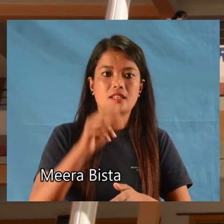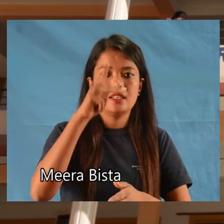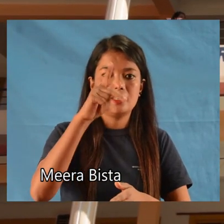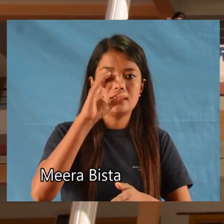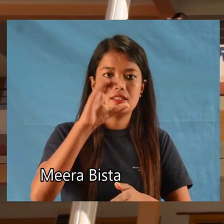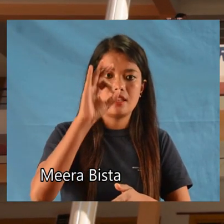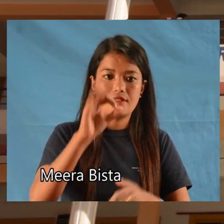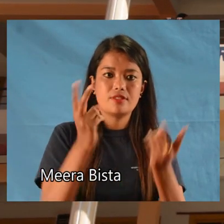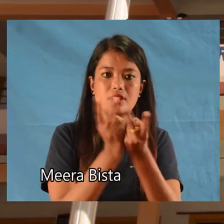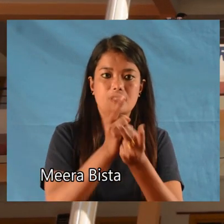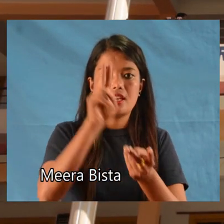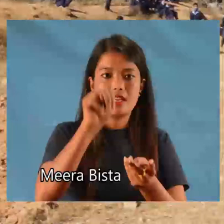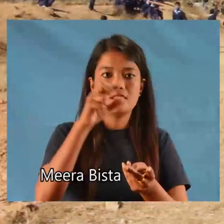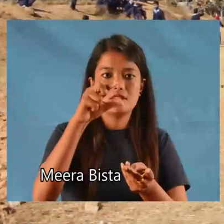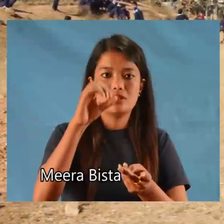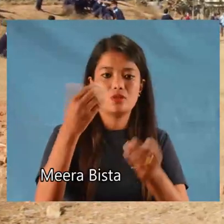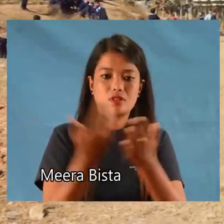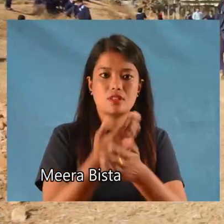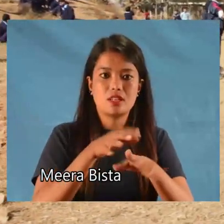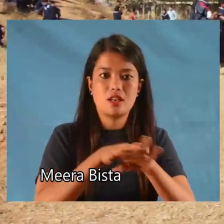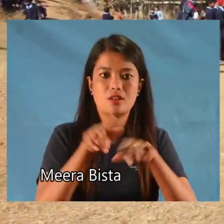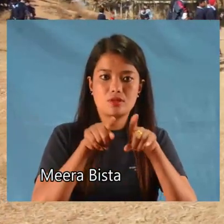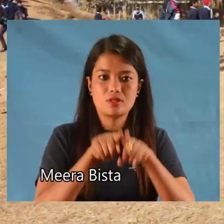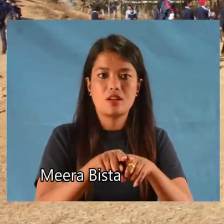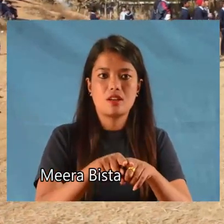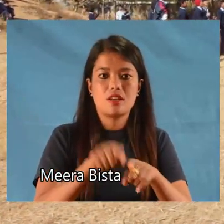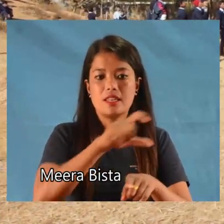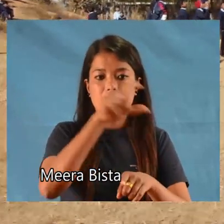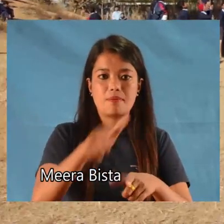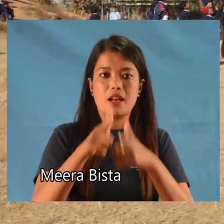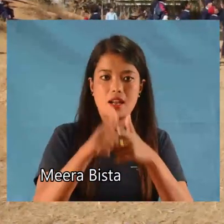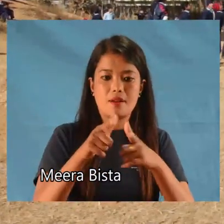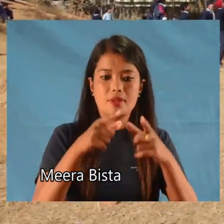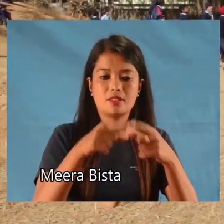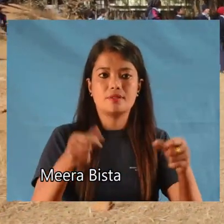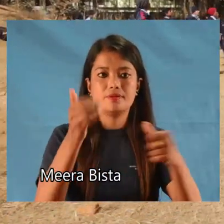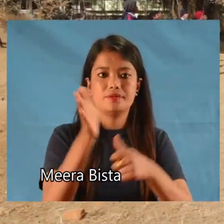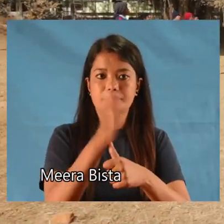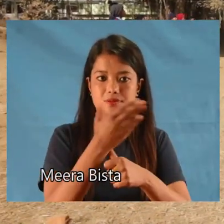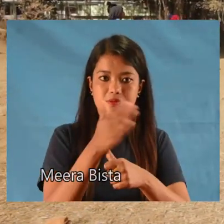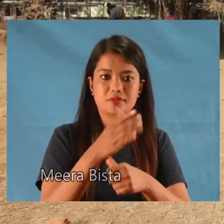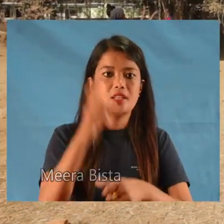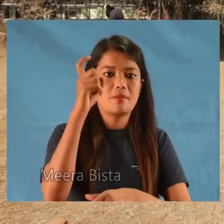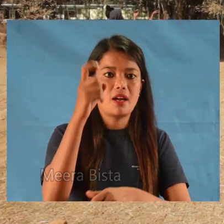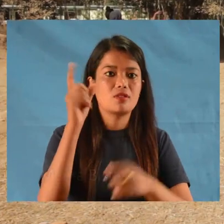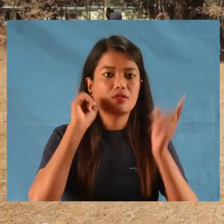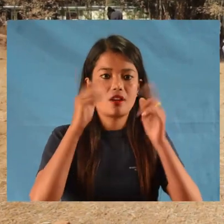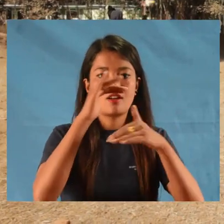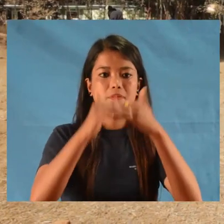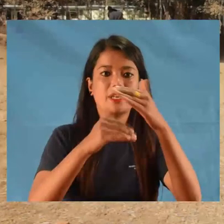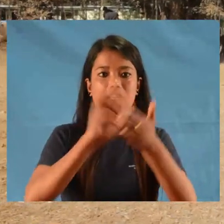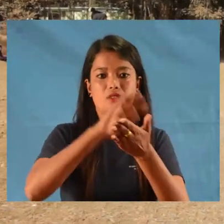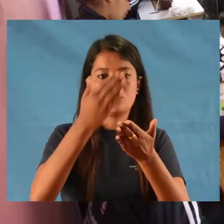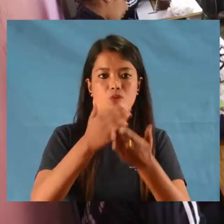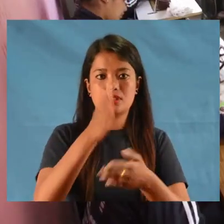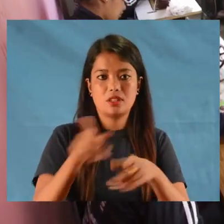जस्ता गईर सरकारी संस्ताहरुका साथे नेपाल आर्मी, जैपनीज एम्बैसी, बागलूं नगर विकास कोसलेपनी सहयोग